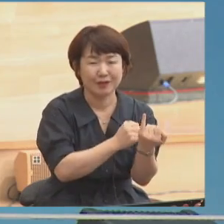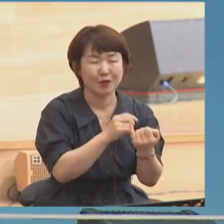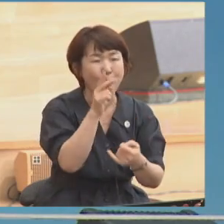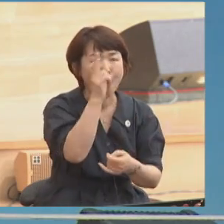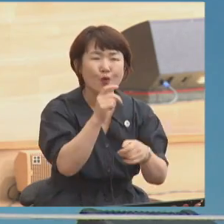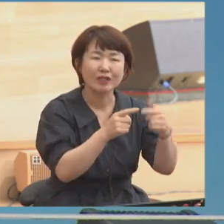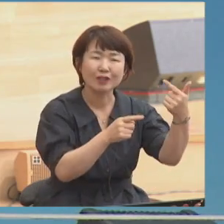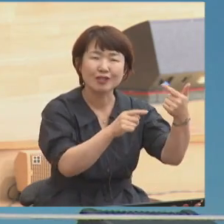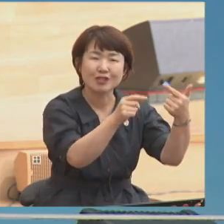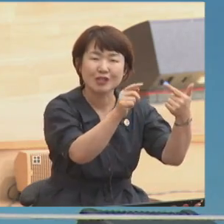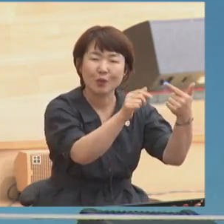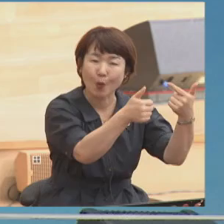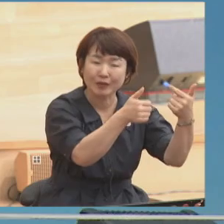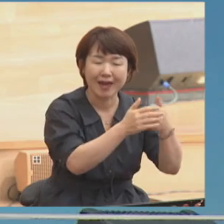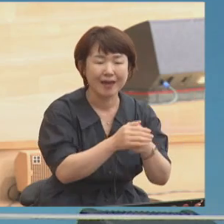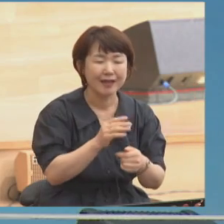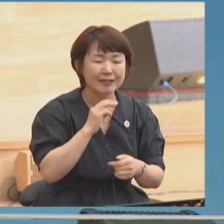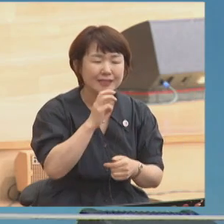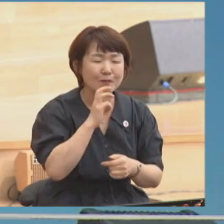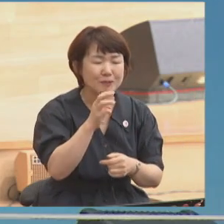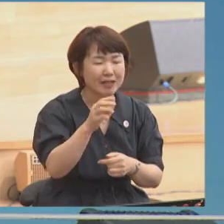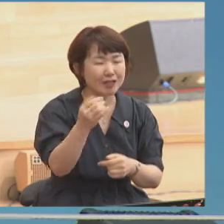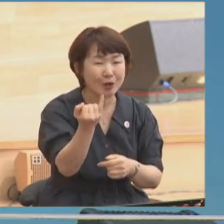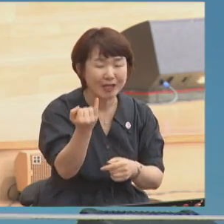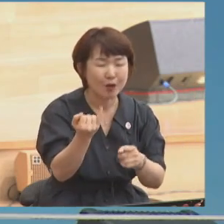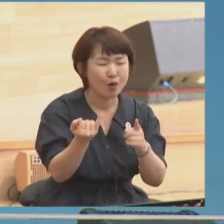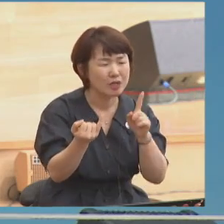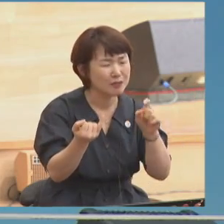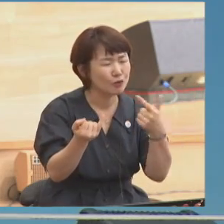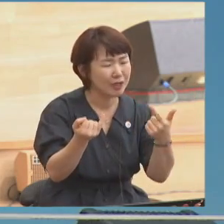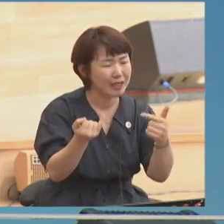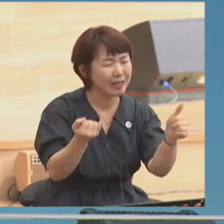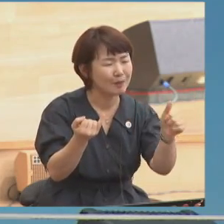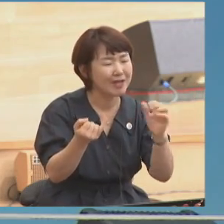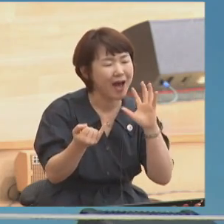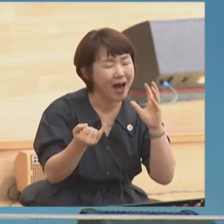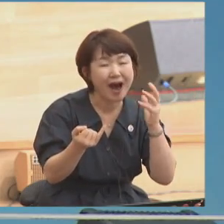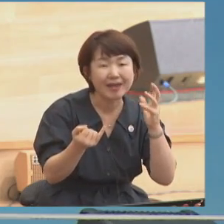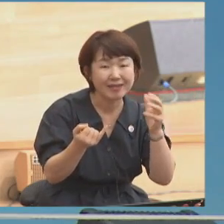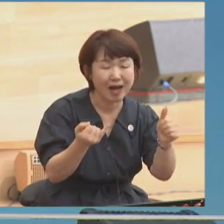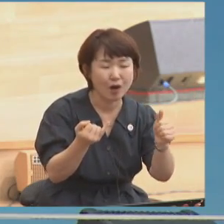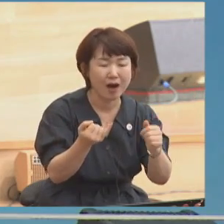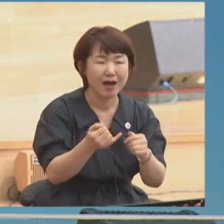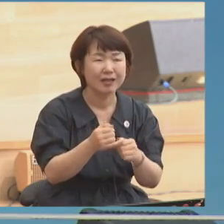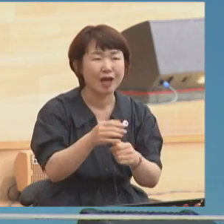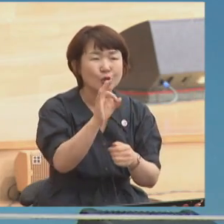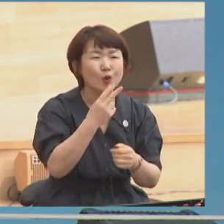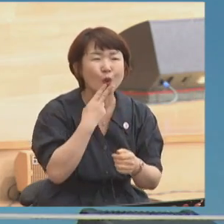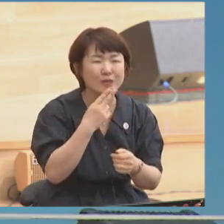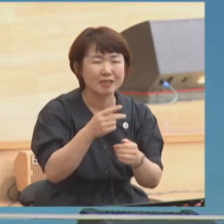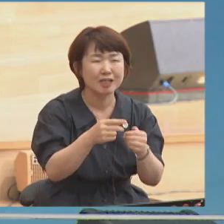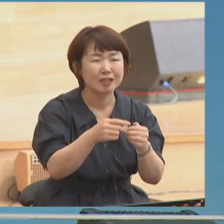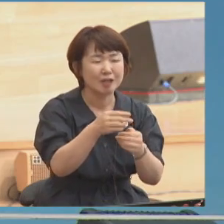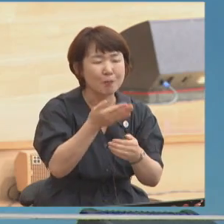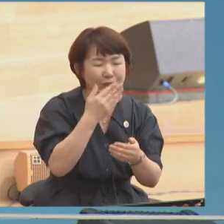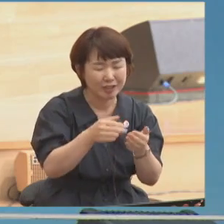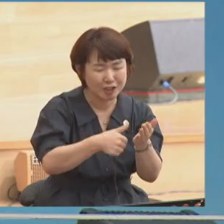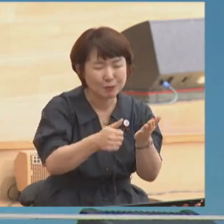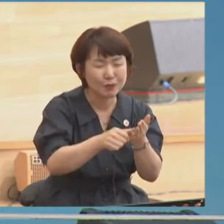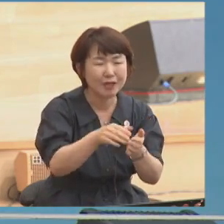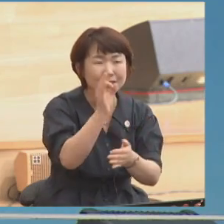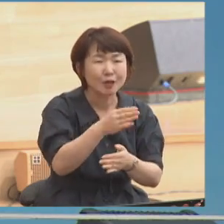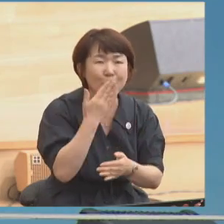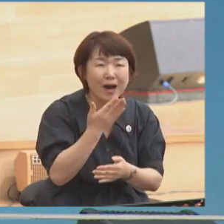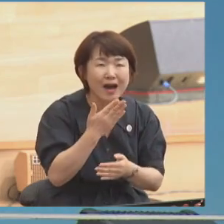15분 39세 된 여자와 16세 된 남자아이가 외상으로 식품을 살 수 있느냐 이 문제로